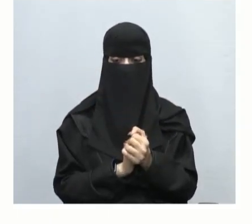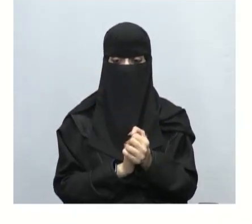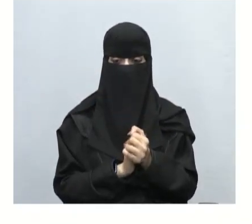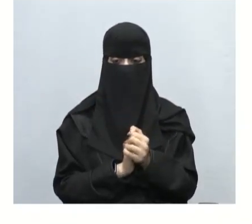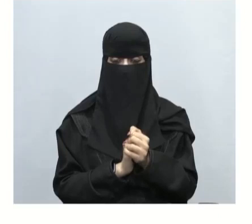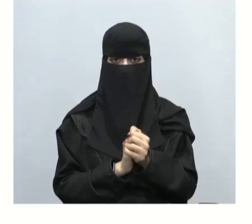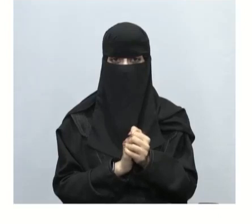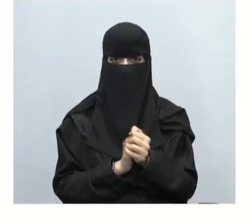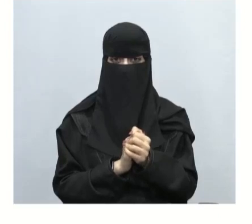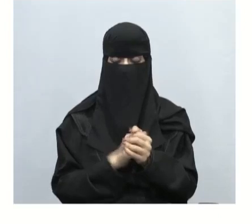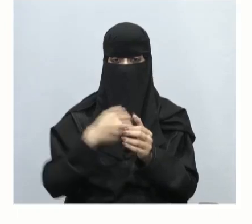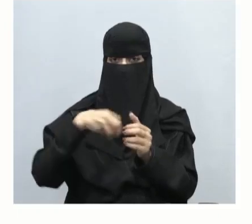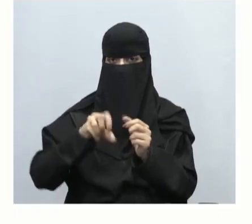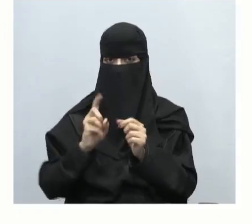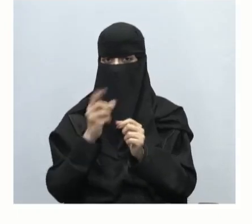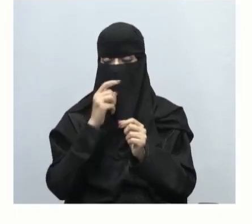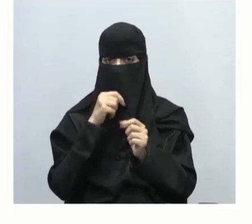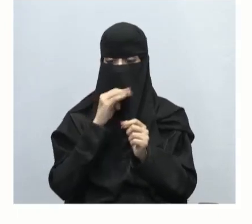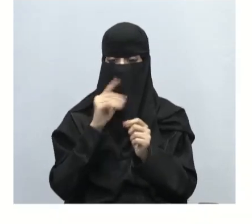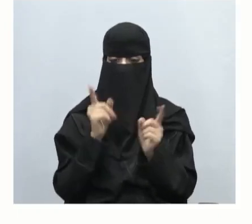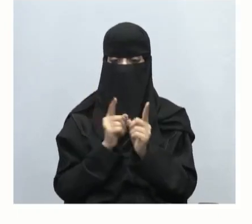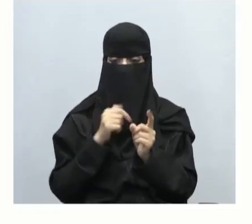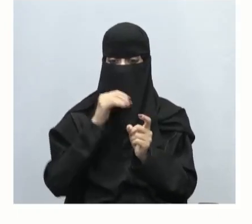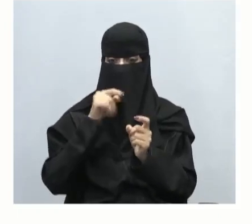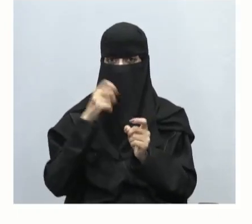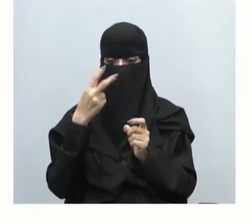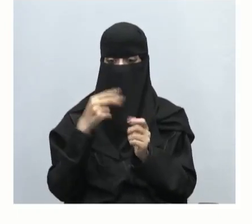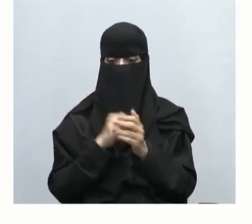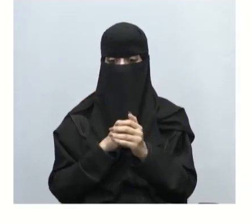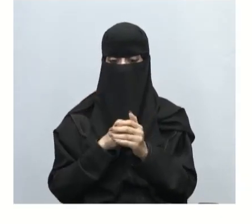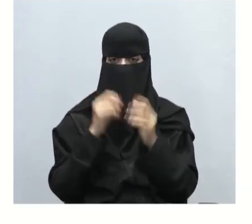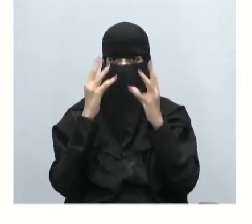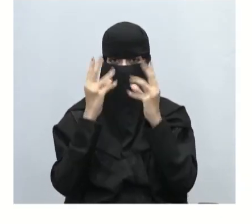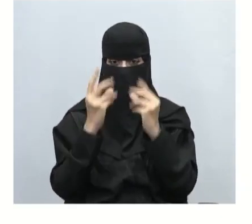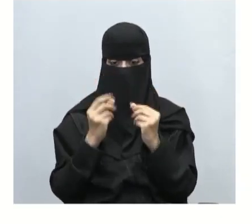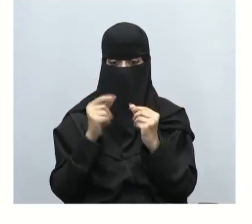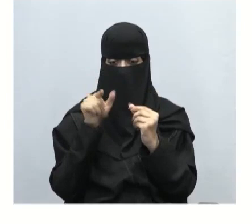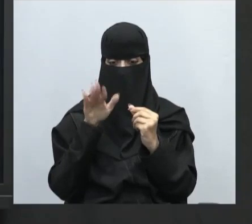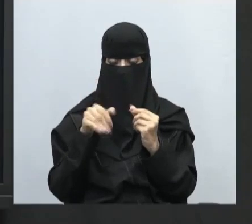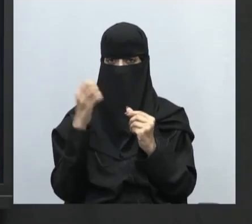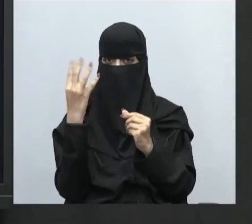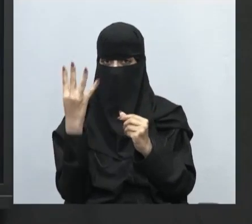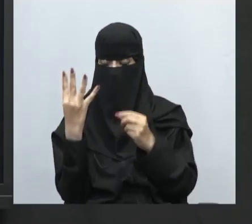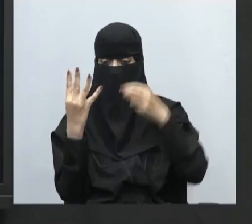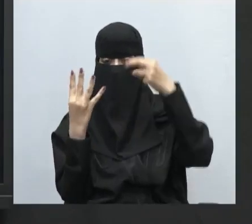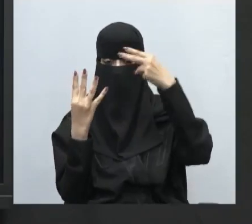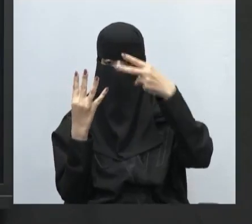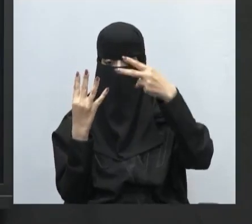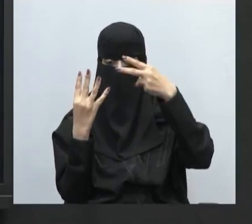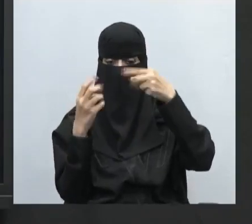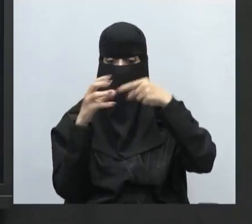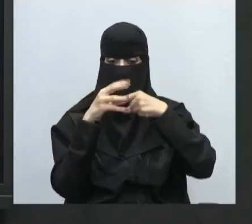نون القسم الثاني الاجابه القصيره اجب عن السؤالين الاتيين السؤال الثامن احسب قيمه العباره